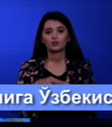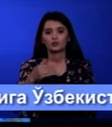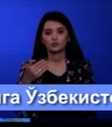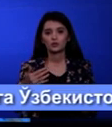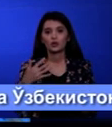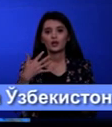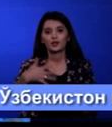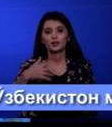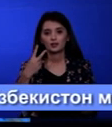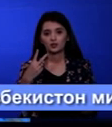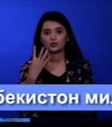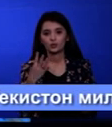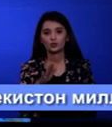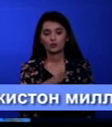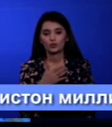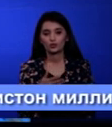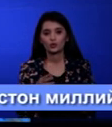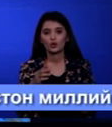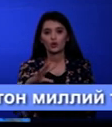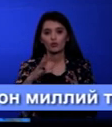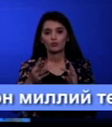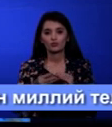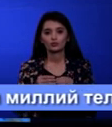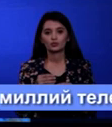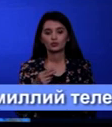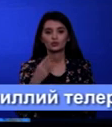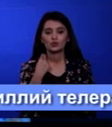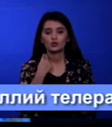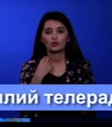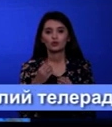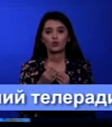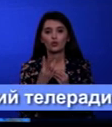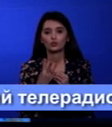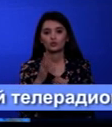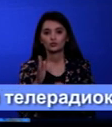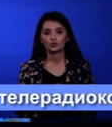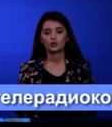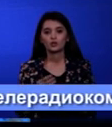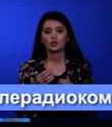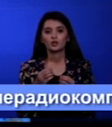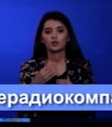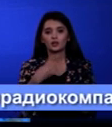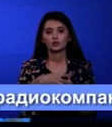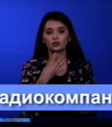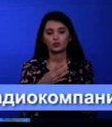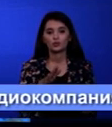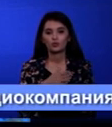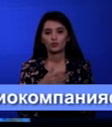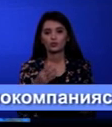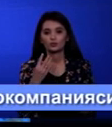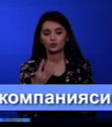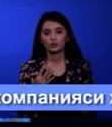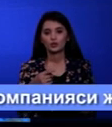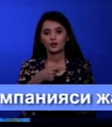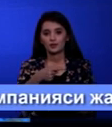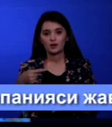ni 4 ga bo'lganimizda butun son 13 hosil bo'ladi. 44 bo'lu 4.